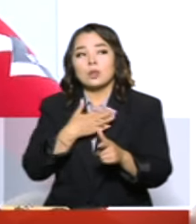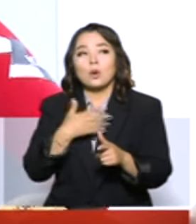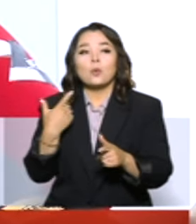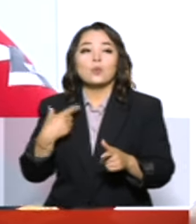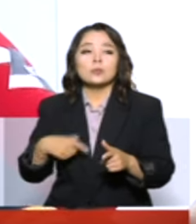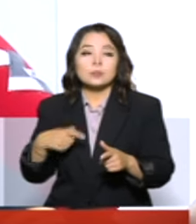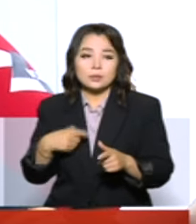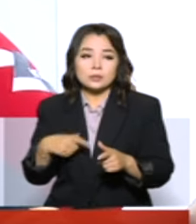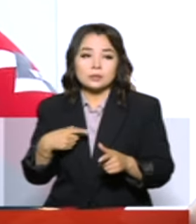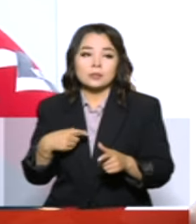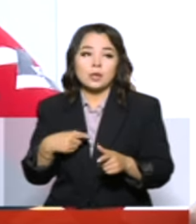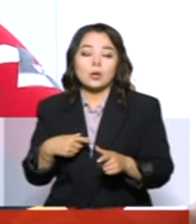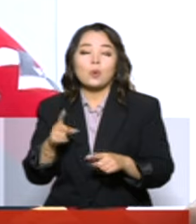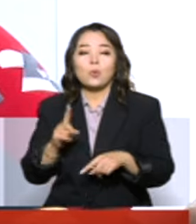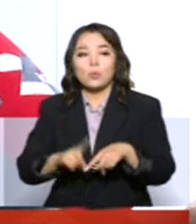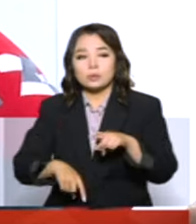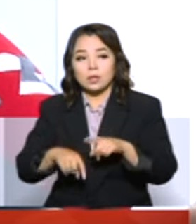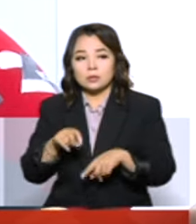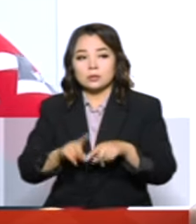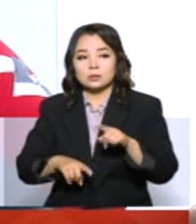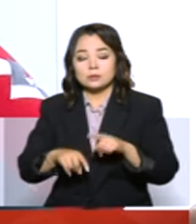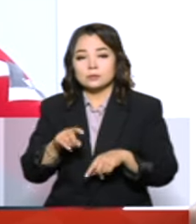өзіміз